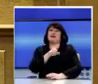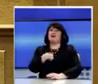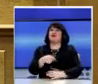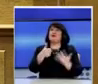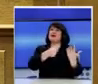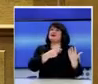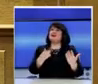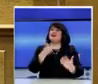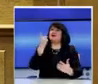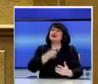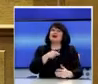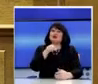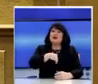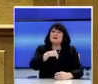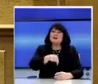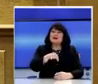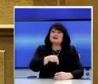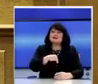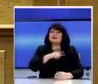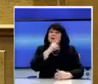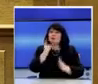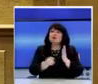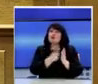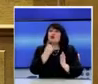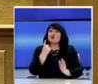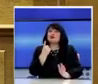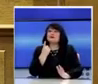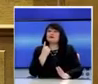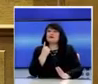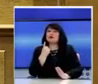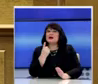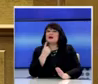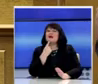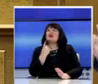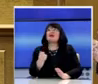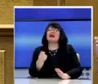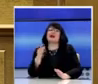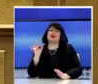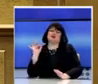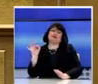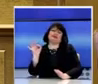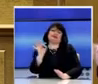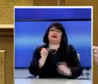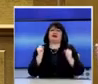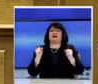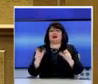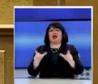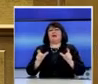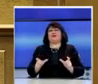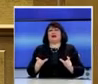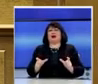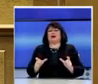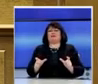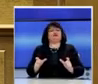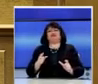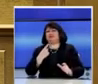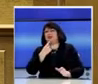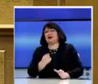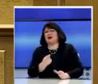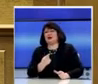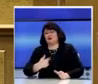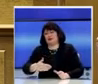0,62, προσέξτε, έχει εμβολιαστεί για πρώτη φορά. Δεν μιλάμε για ανοσία. Ανοσία θα πάθουμε, επιδιωκόμενη ανοσία θα